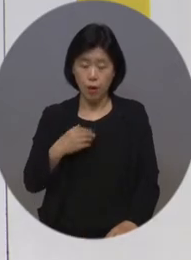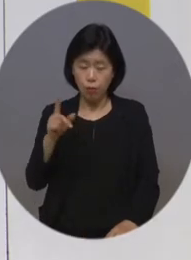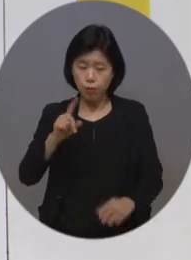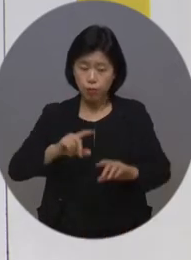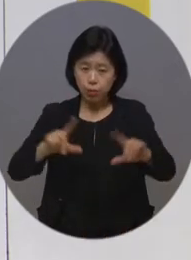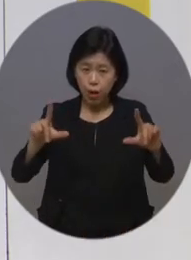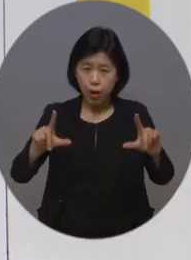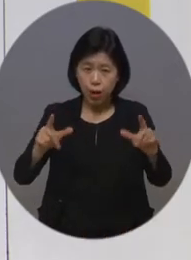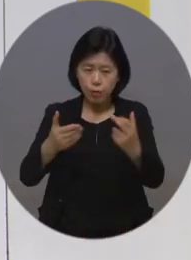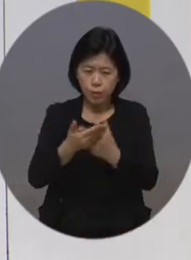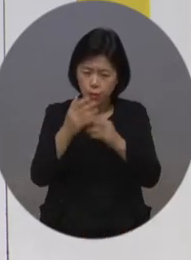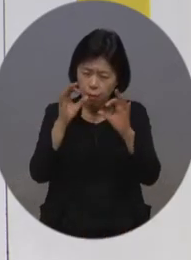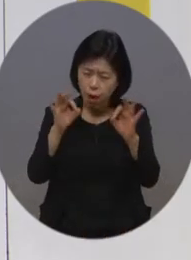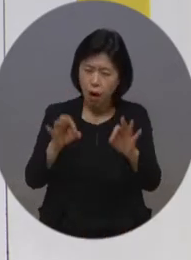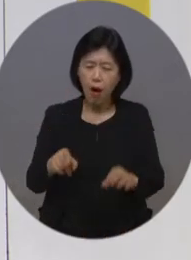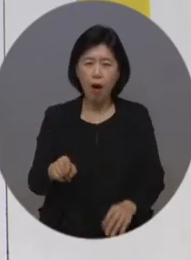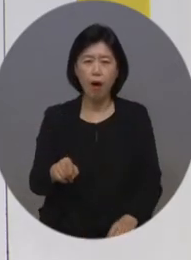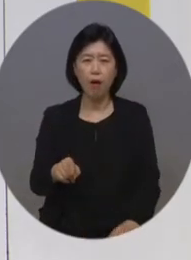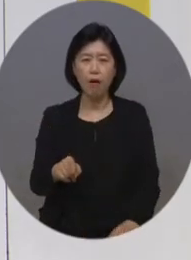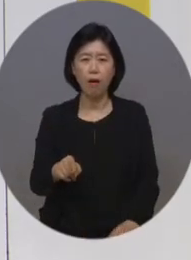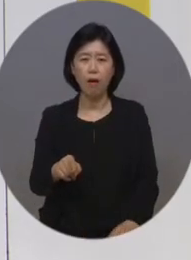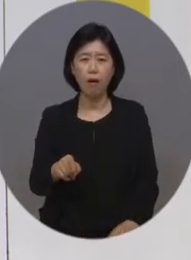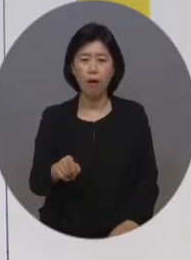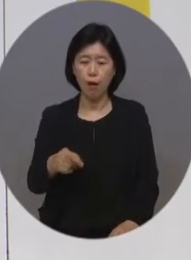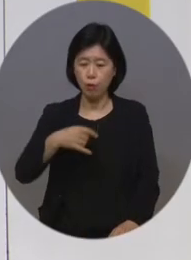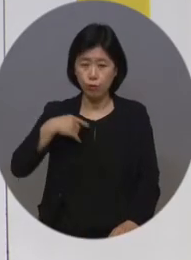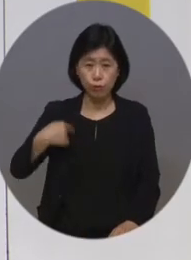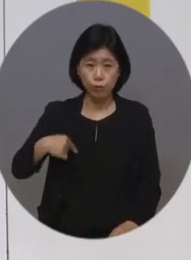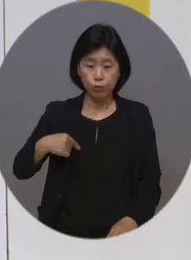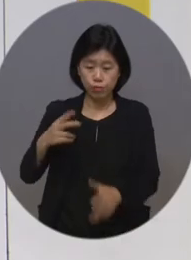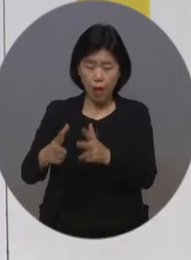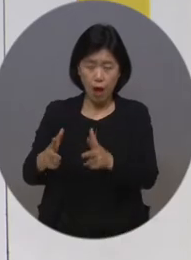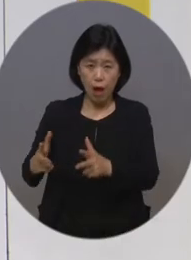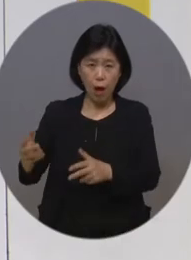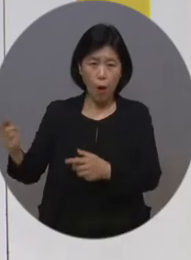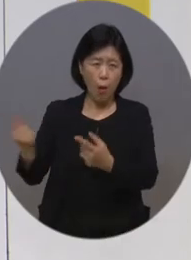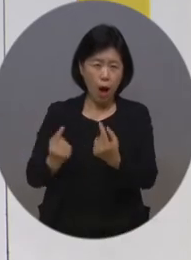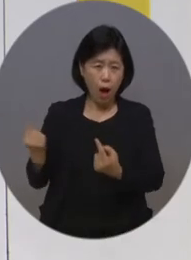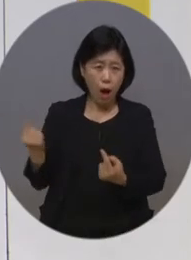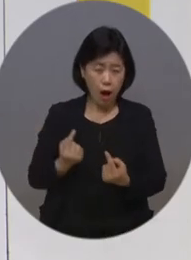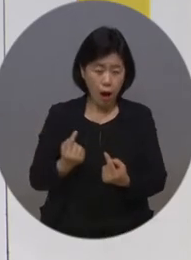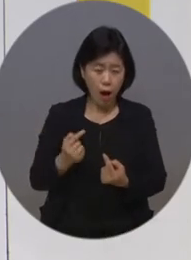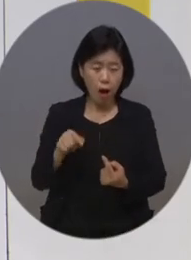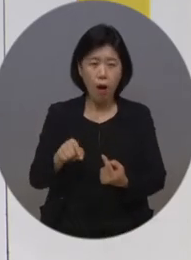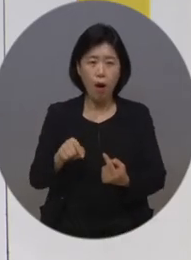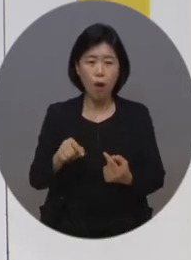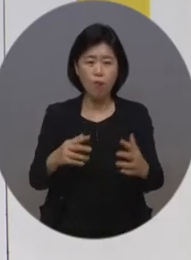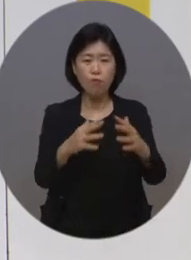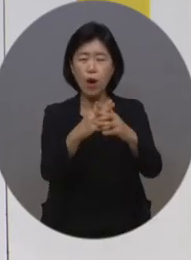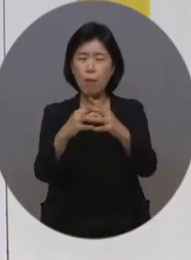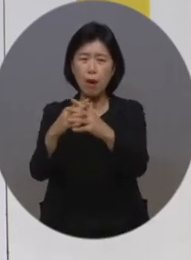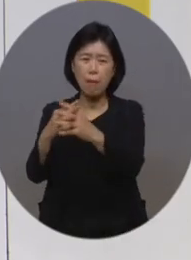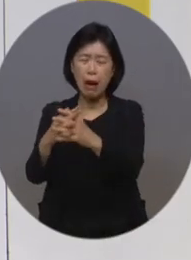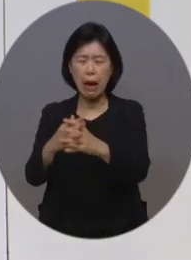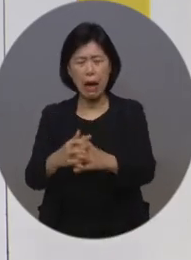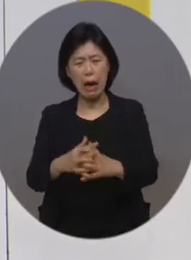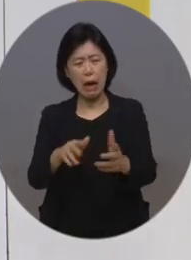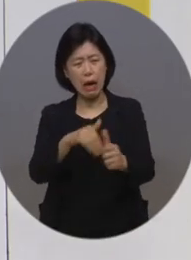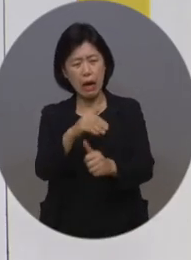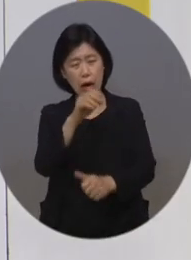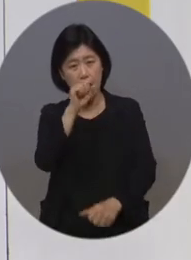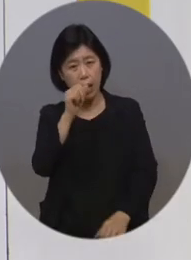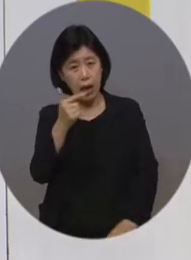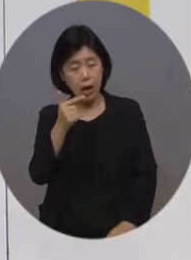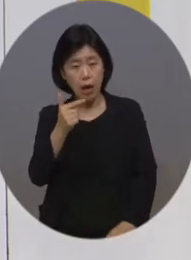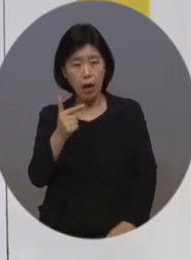이거 원 이력이 불러들인 거 아니냐 어떻게 우리 아냐 우선은 불난 현장에 가서 불을 껐는데 4 아직